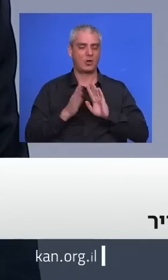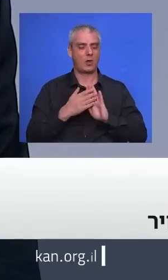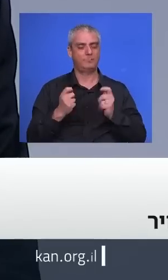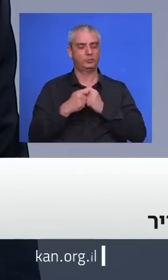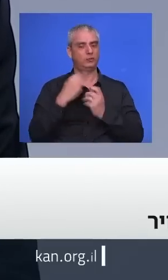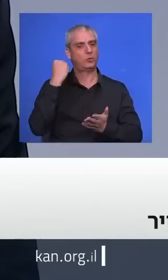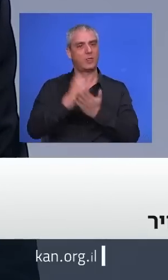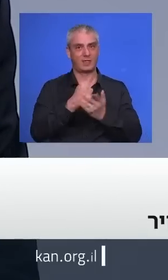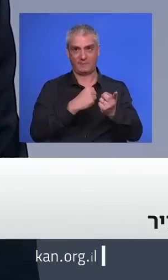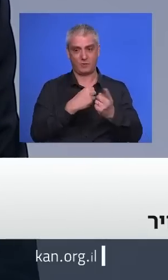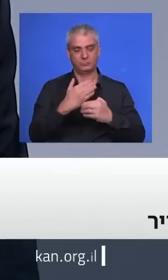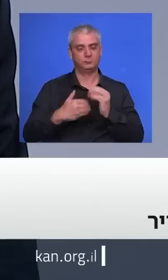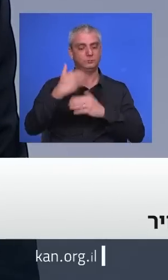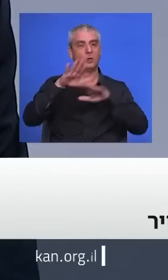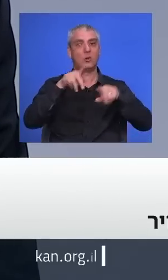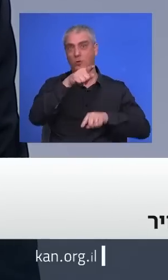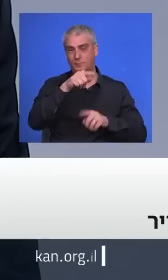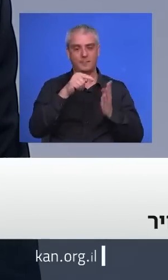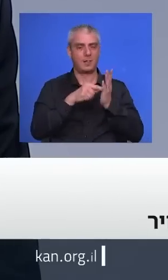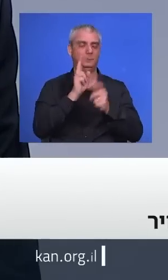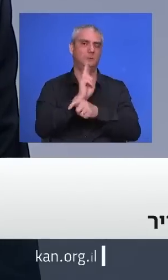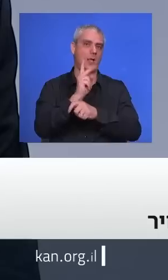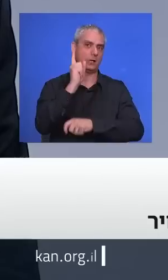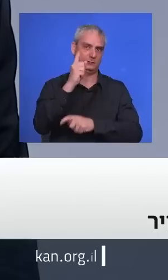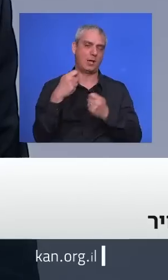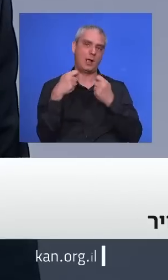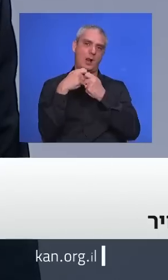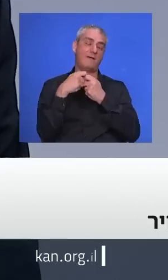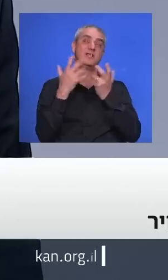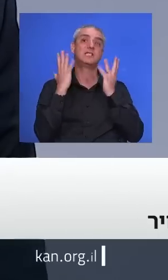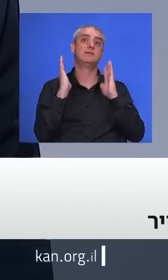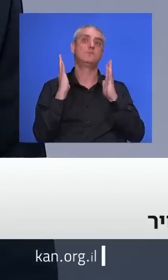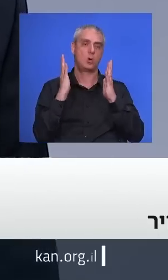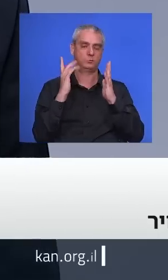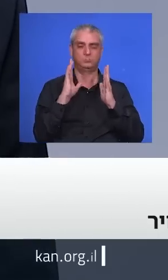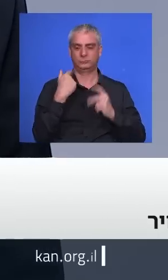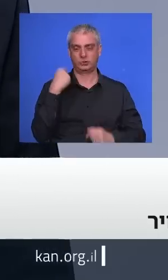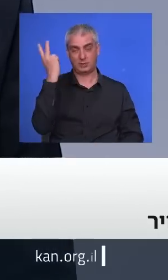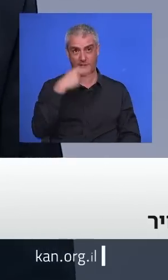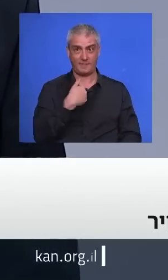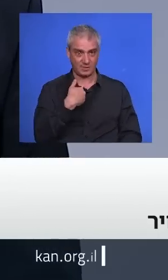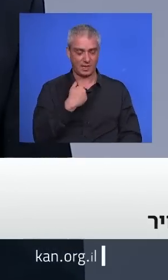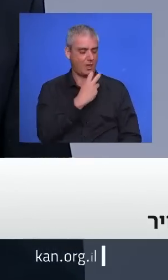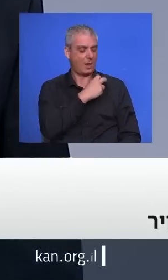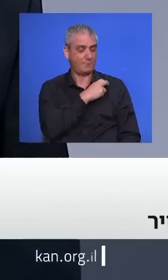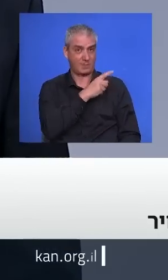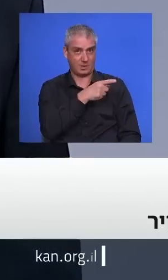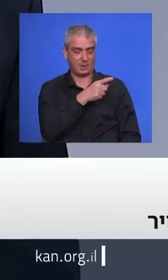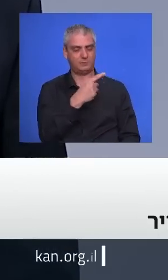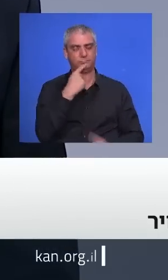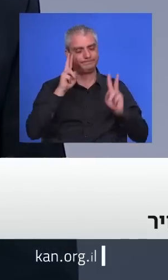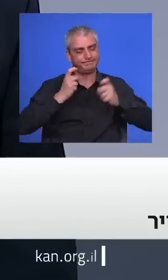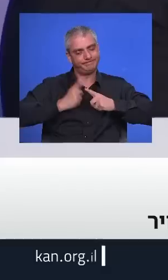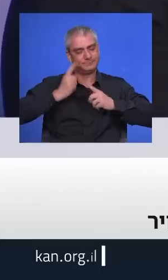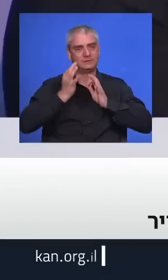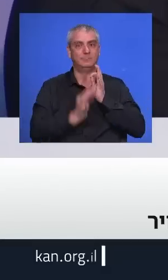לתקיפות מעבר לים, ולכן ההזהרה הזו רלוונטית מאוד. ממה שאני מבינה, הרמטכ"ל מגדיר באופן